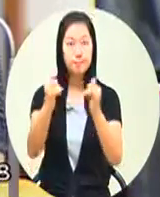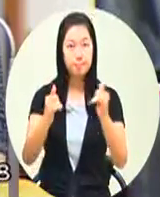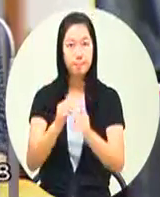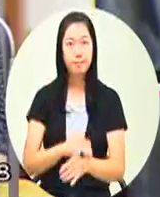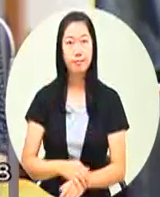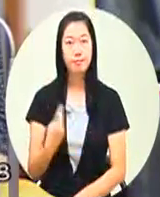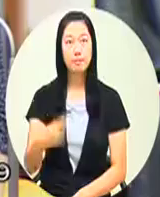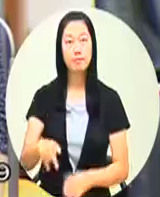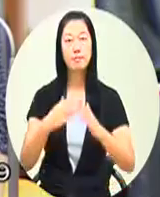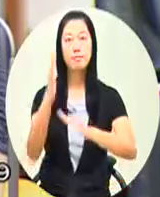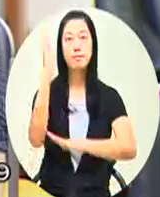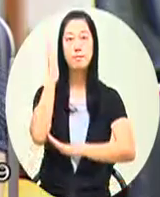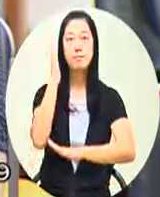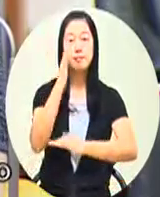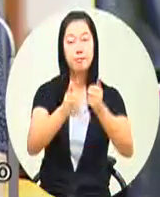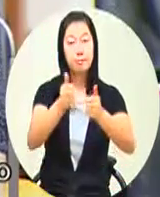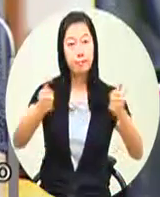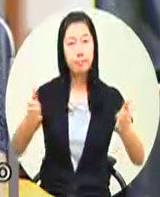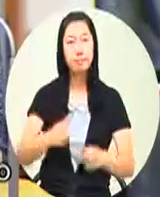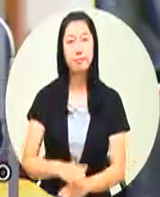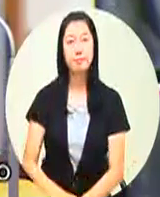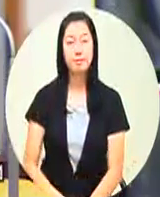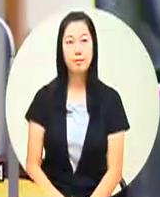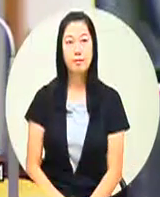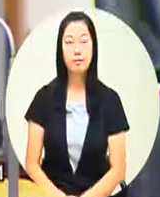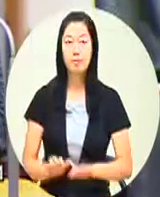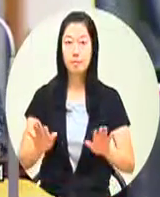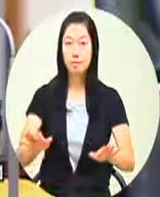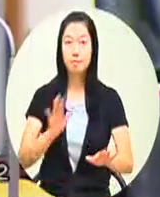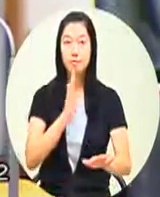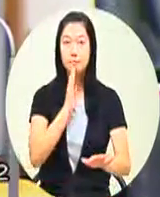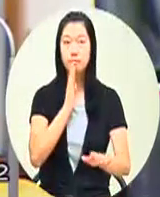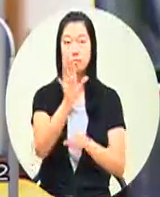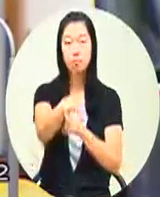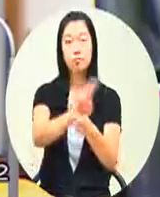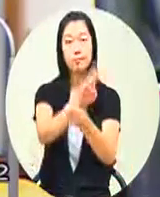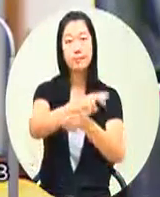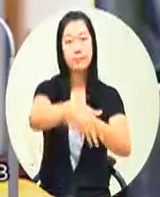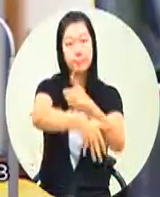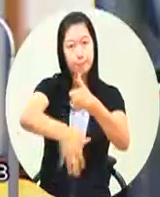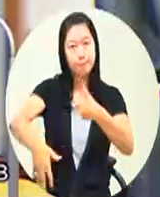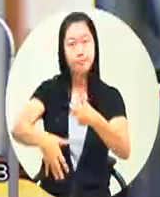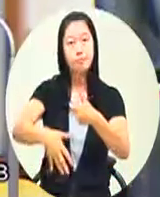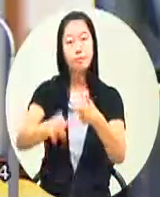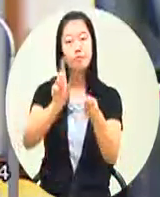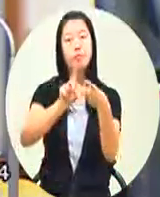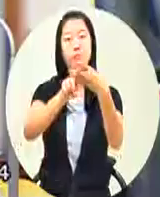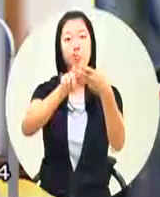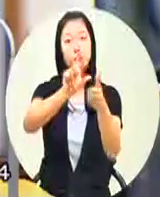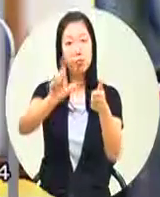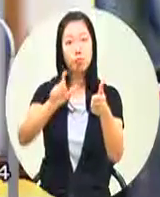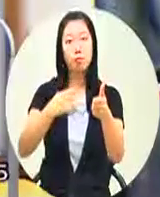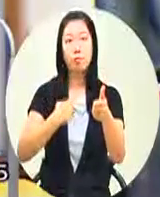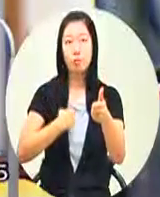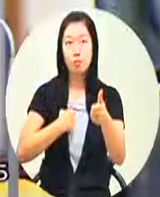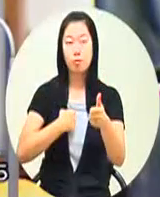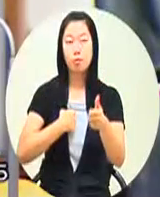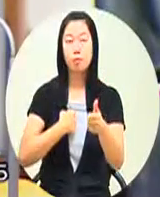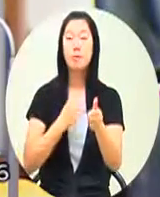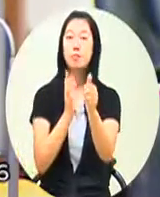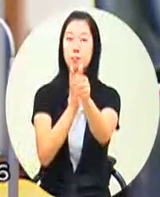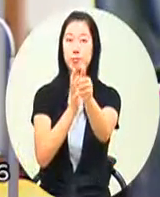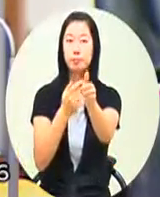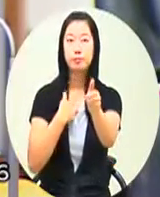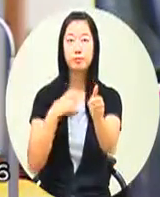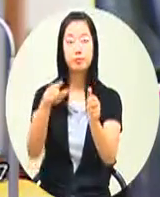的起户团队，好，今仔日农林部门的这个议题哈，盈龙议员哈，首先要来